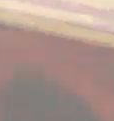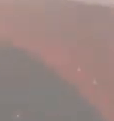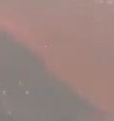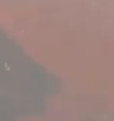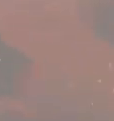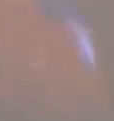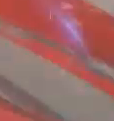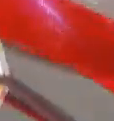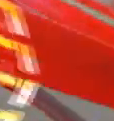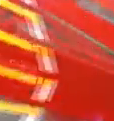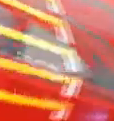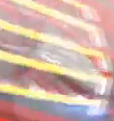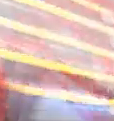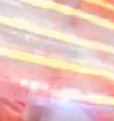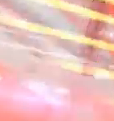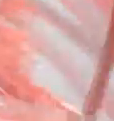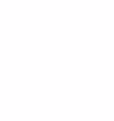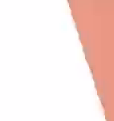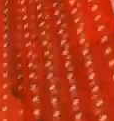Hai